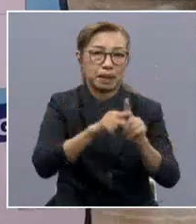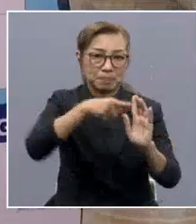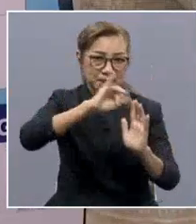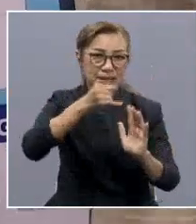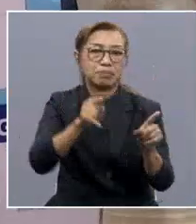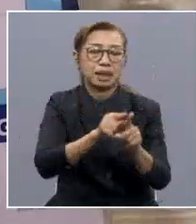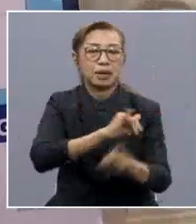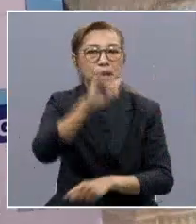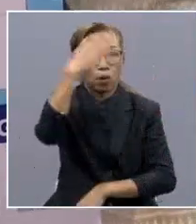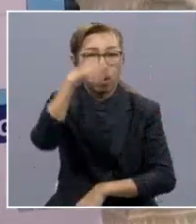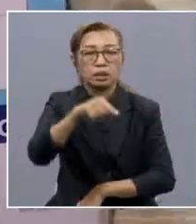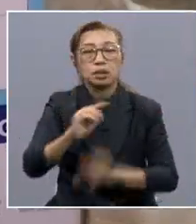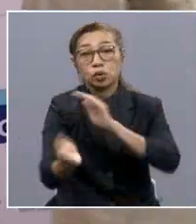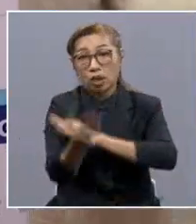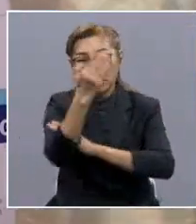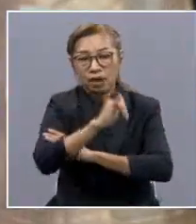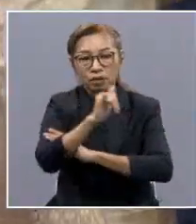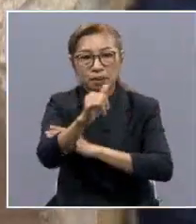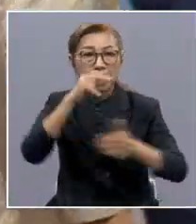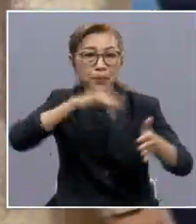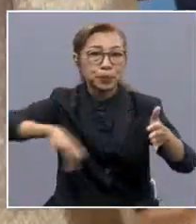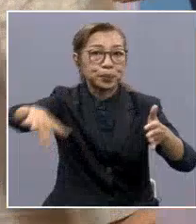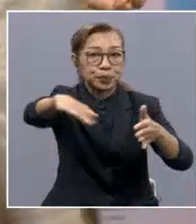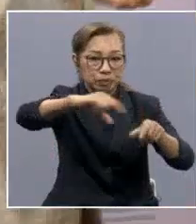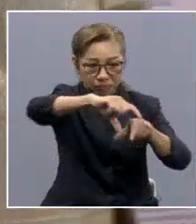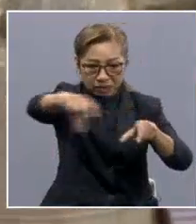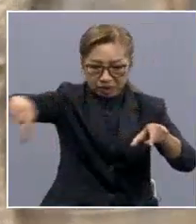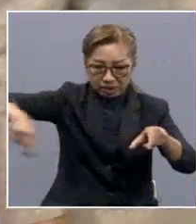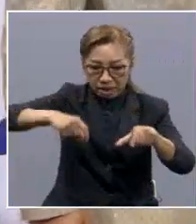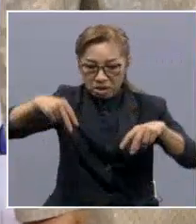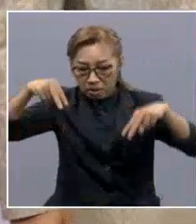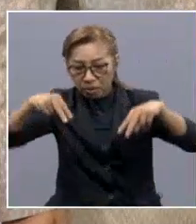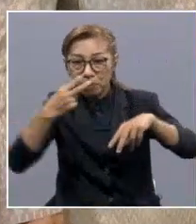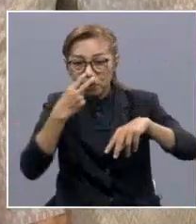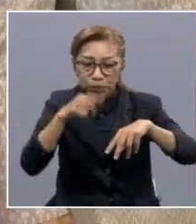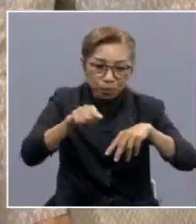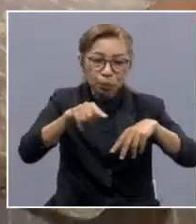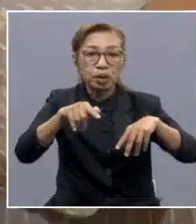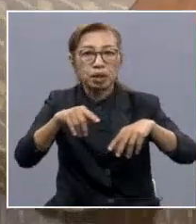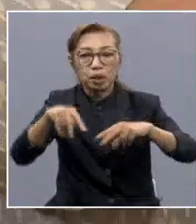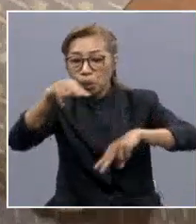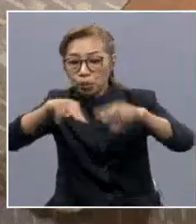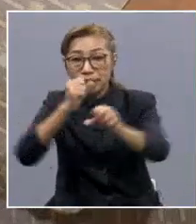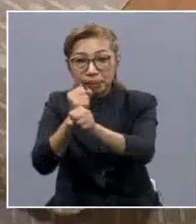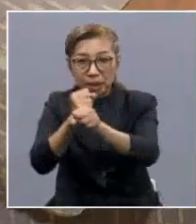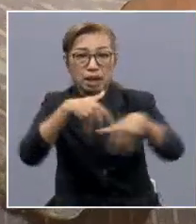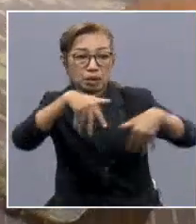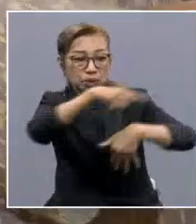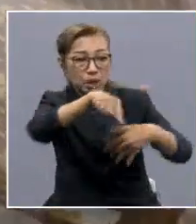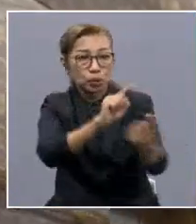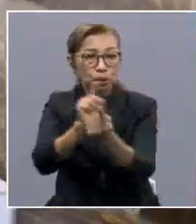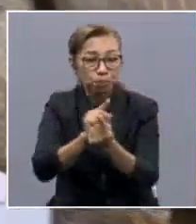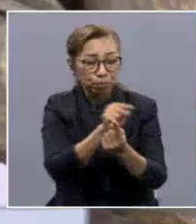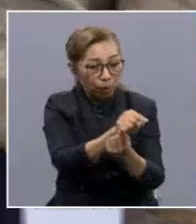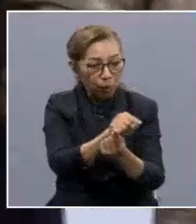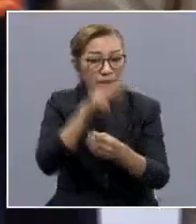ยังสันฝายเก่าบึงบอระเพ็ดตรวจเยี่ยมบริหารจัดการน้ำ4แควโมเดลก็พบปะประชาชนที่ได้ประโยชน์